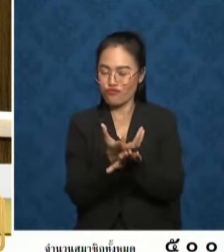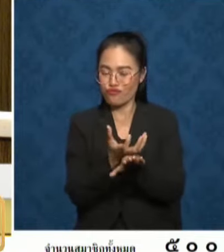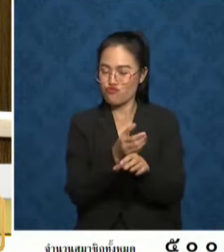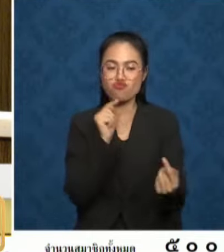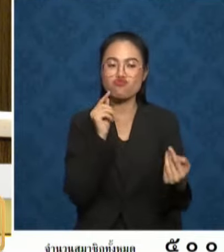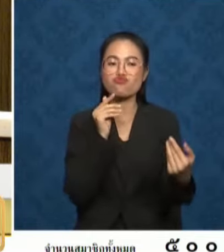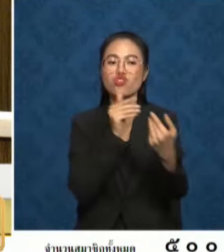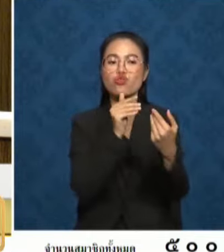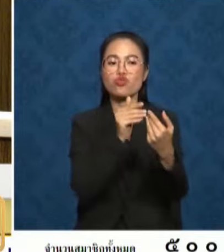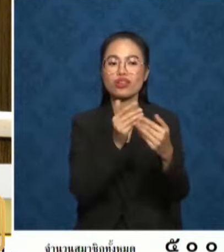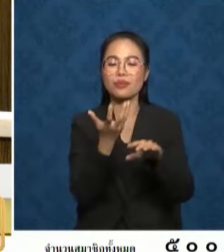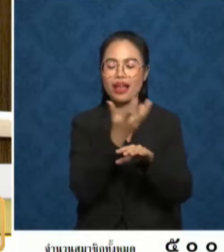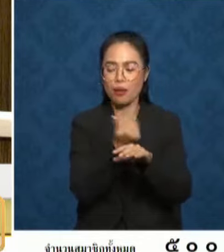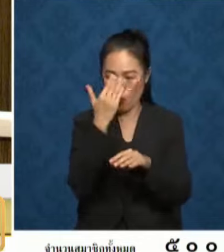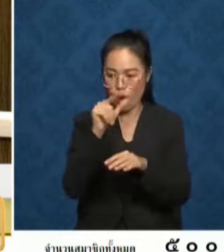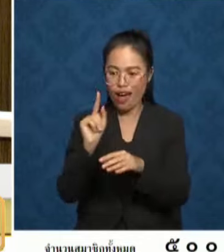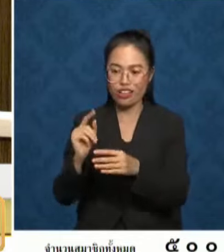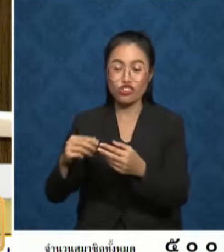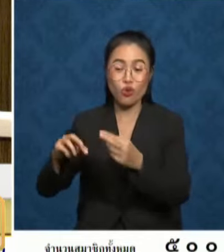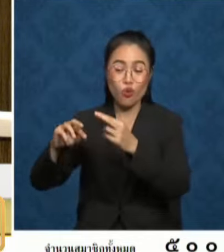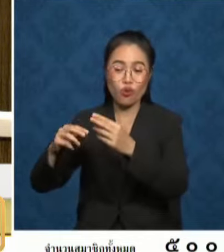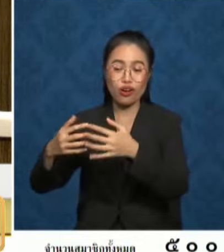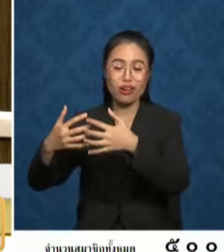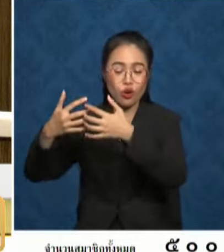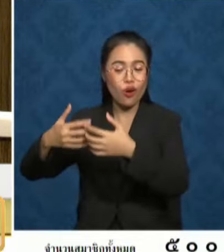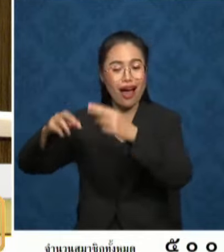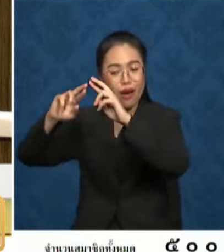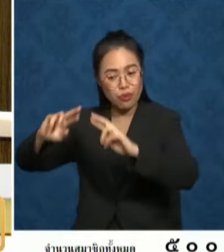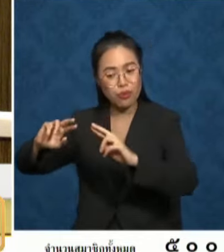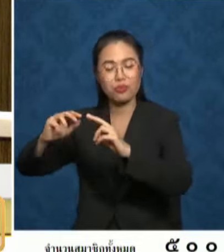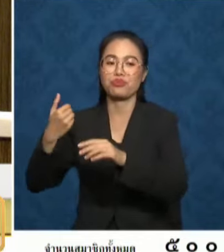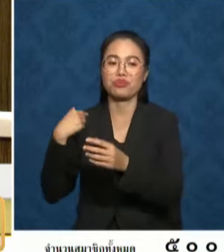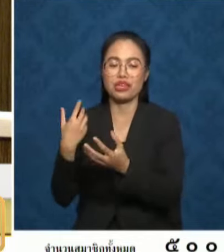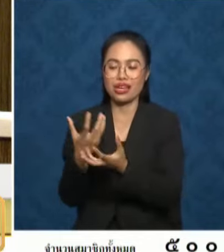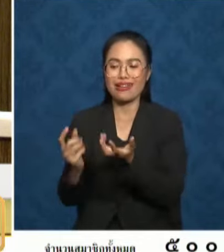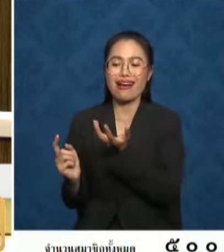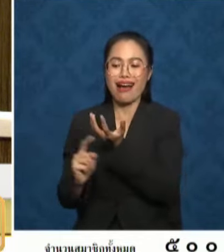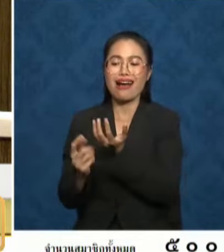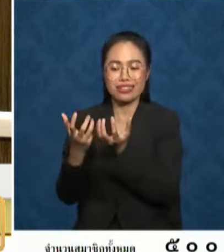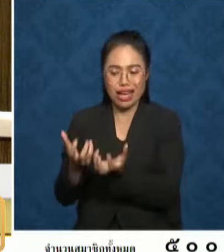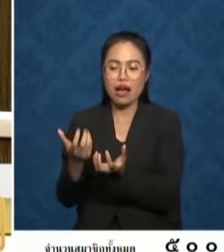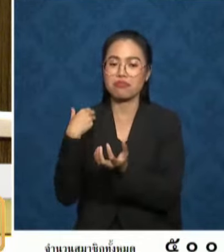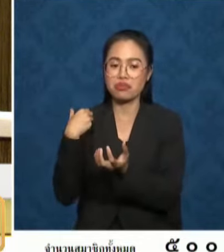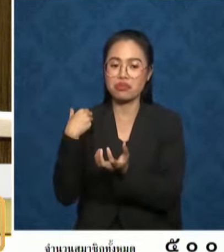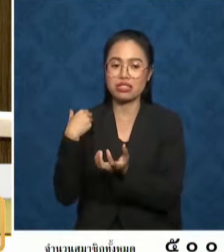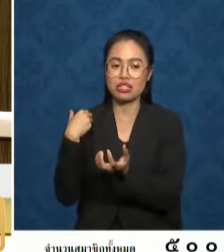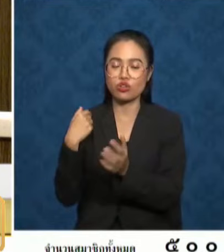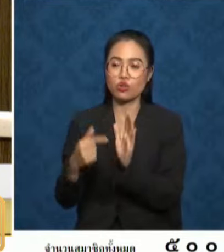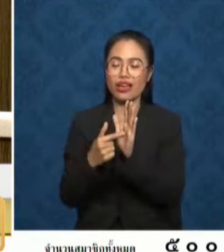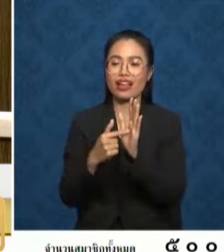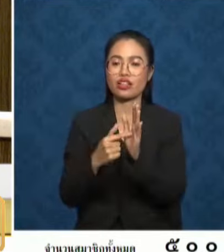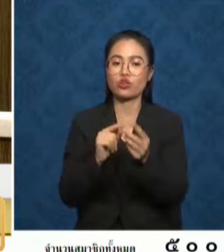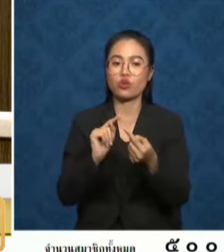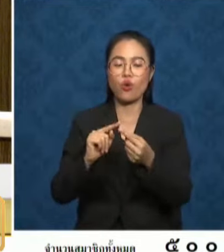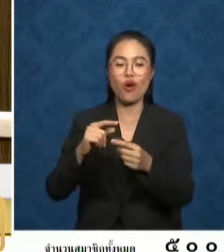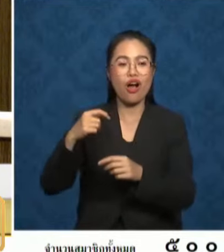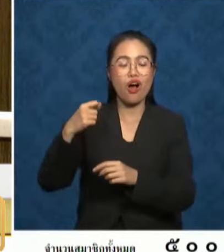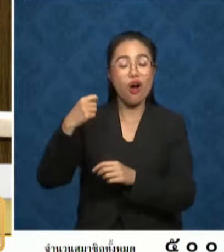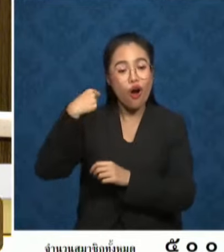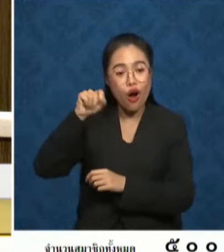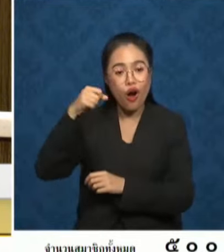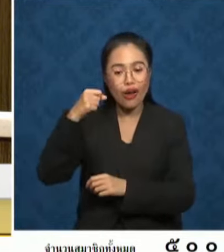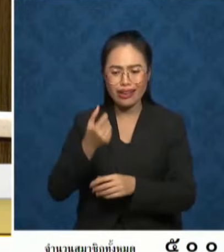สินค้านั้นเนี่ยเขามีเครื่องชั่งทุกๆที่ยกเว้นของชาวบ้านเลน้อยที่ไม่มีเครื่องชัอย่างไล่อ้อยที่เมื่อกี้ท่านว่าอัน